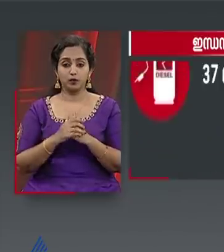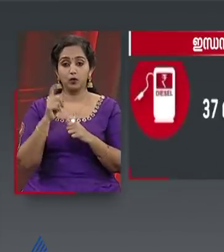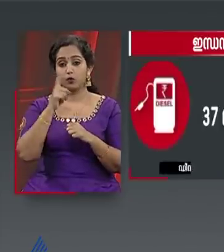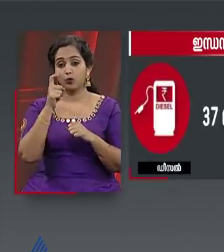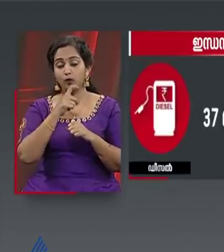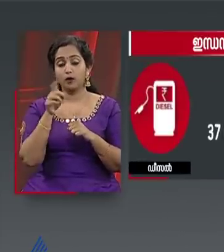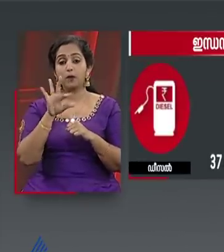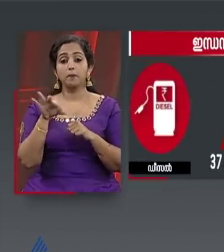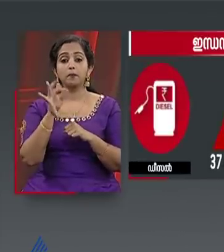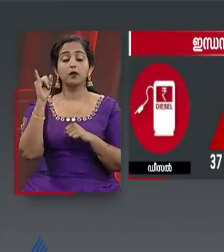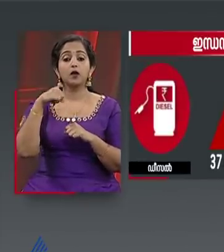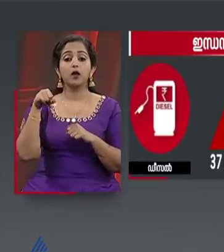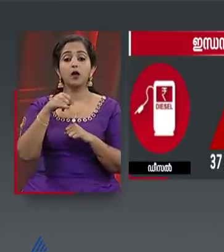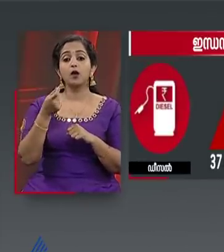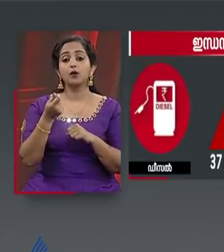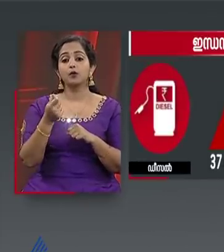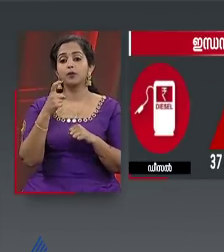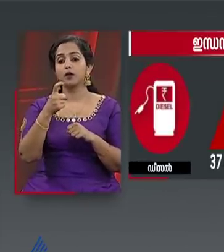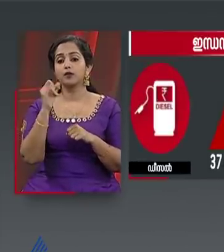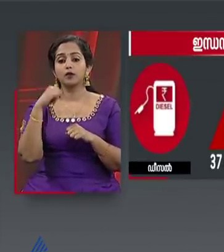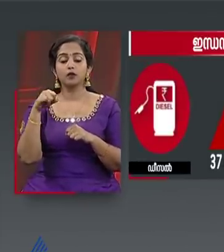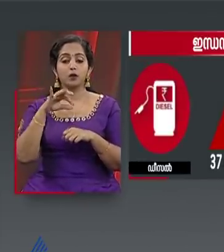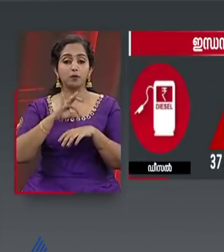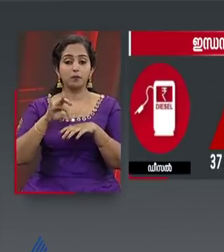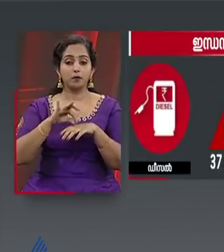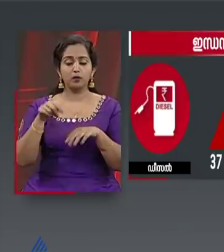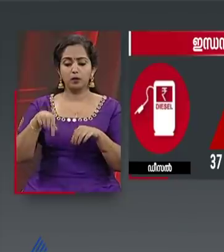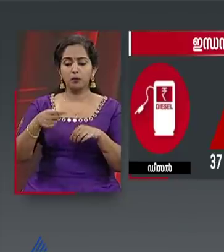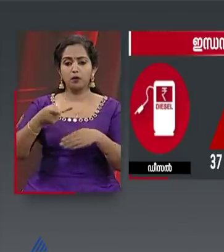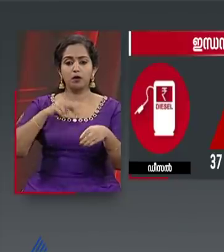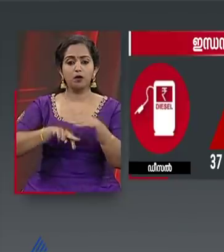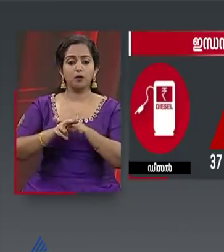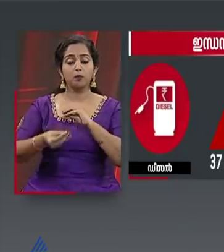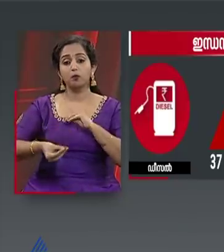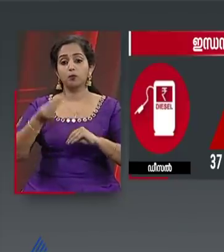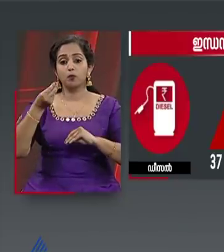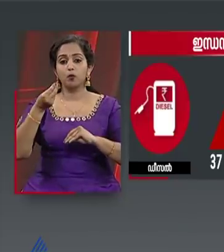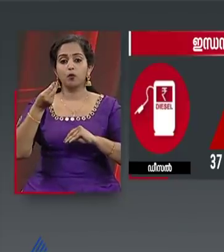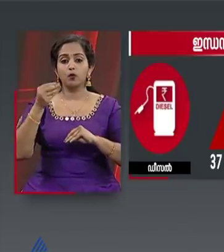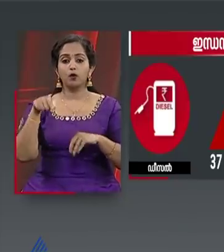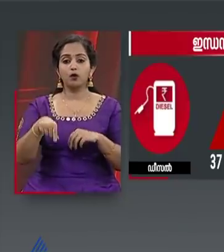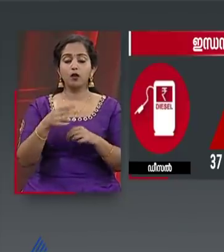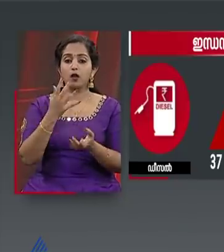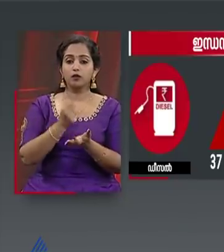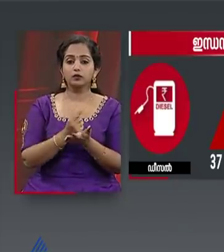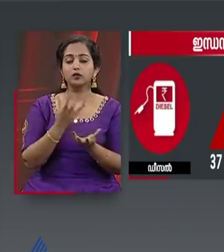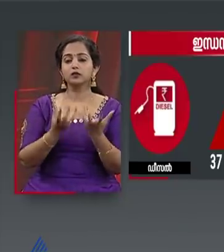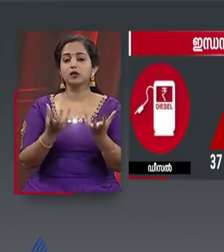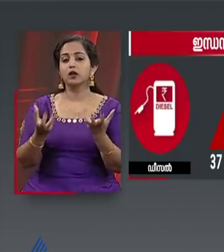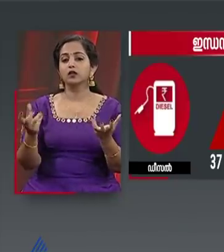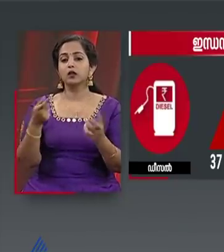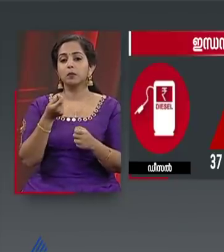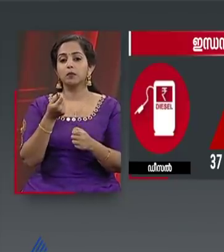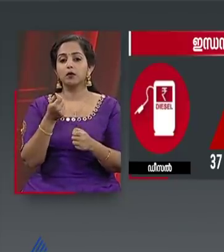87 രൂപ 76 പൈസയാണ്. ഡീസൽ 82 രൂപ 20 പൈസ. കുതിച്ചുയർന്ന ഇന്ധനവില അവശ്യ സാധനങ്ങളുടെ വിലയെയും